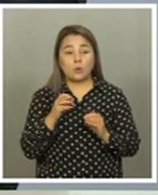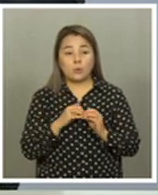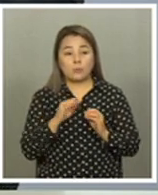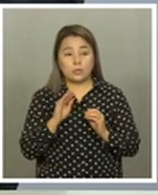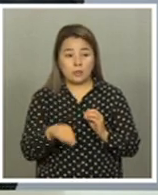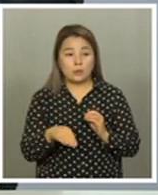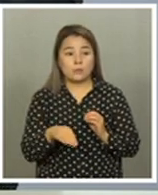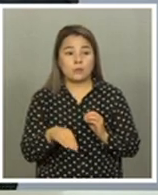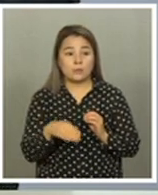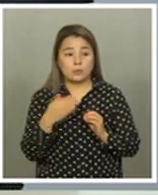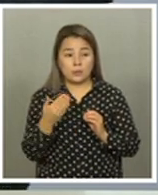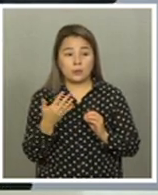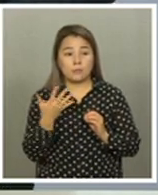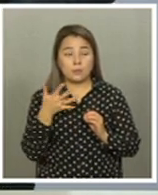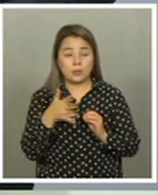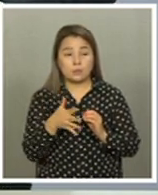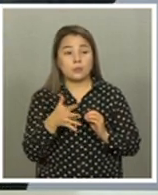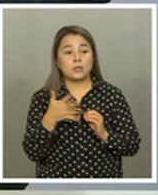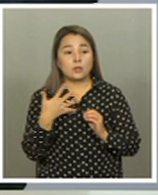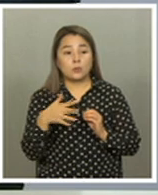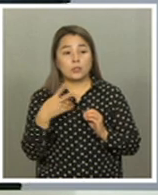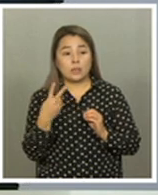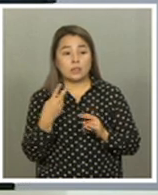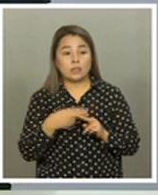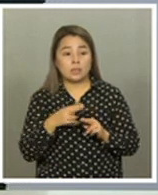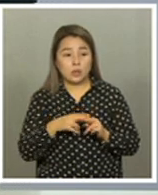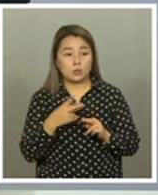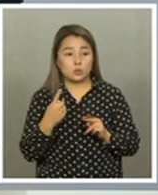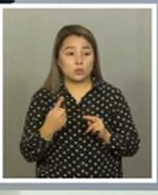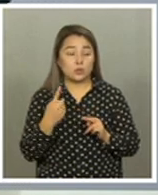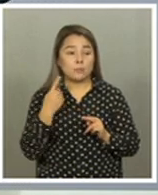көбейтеміз 101 центнерге. Тең болады